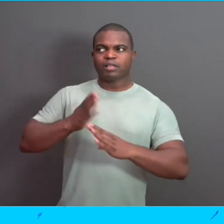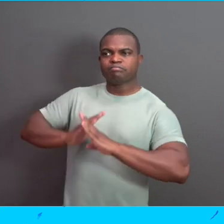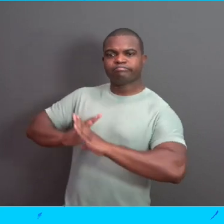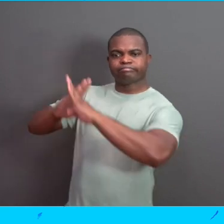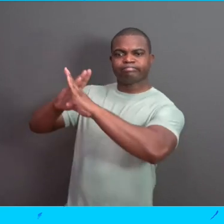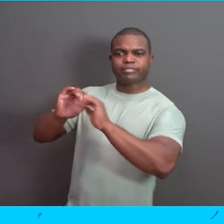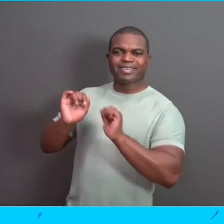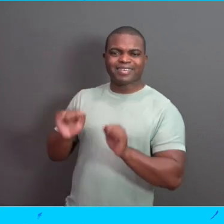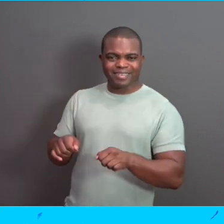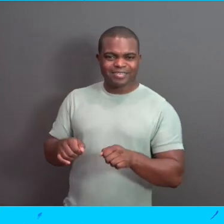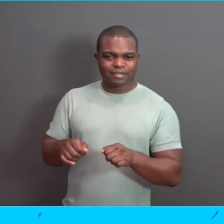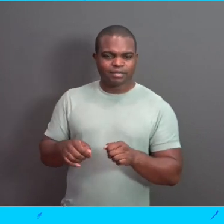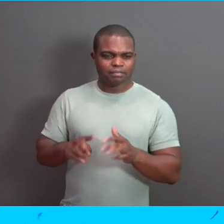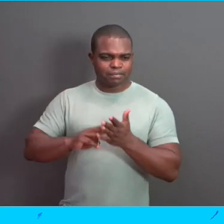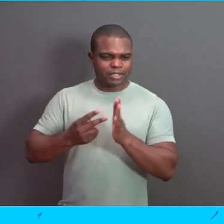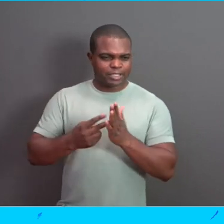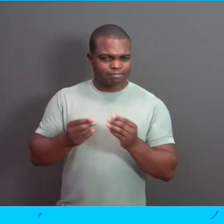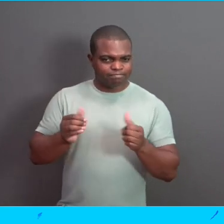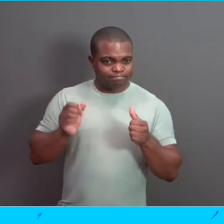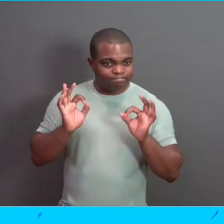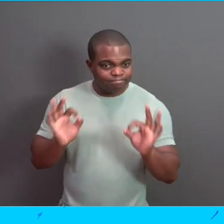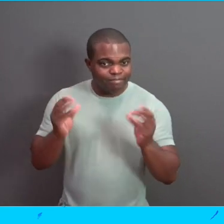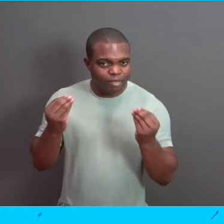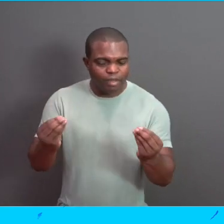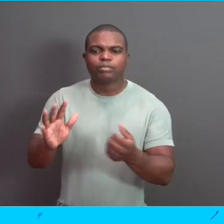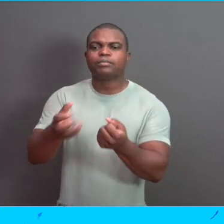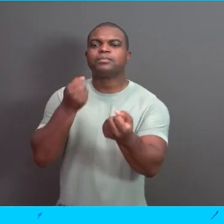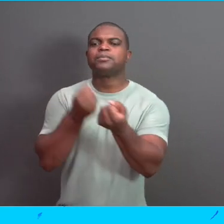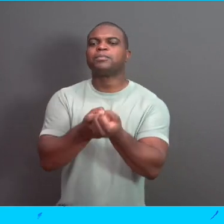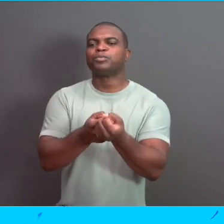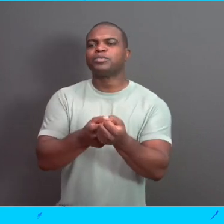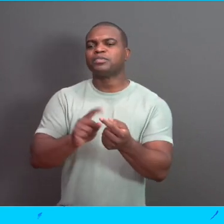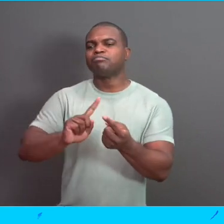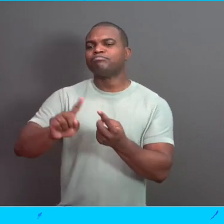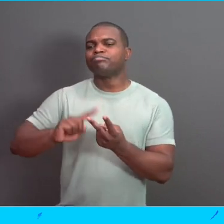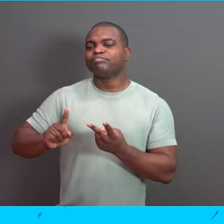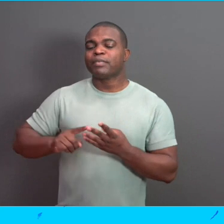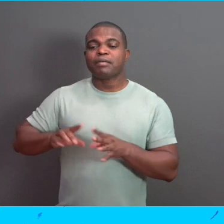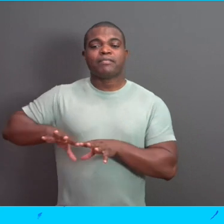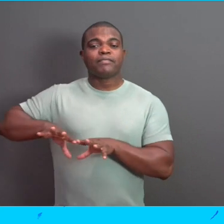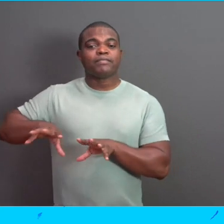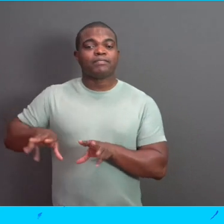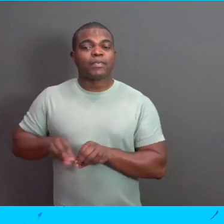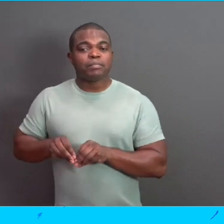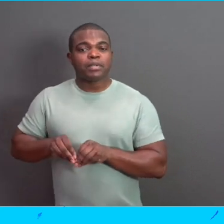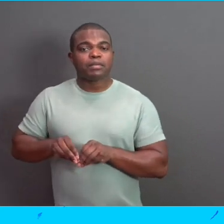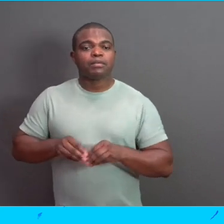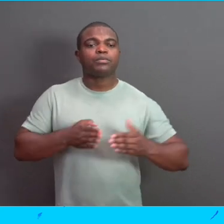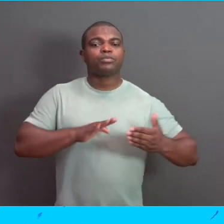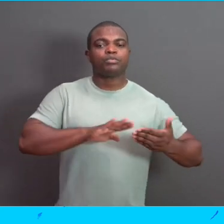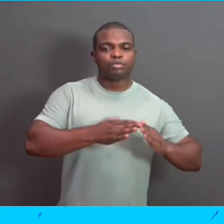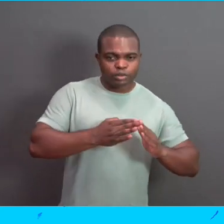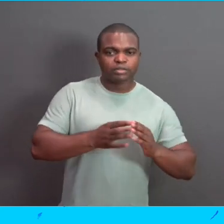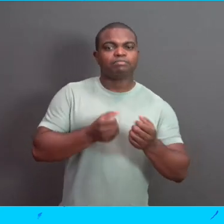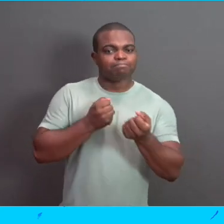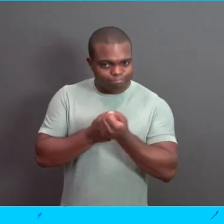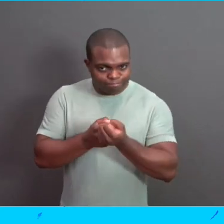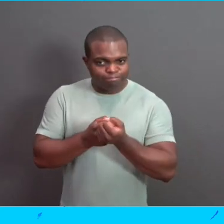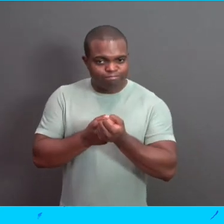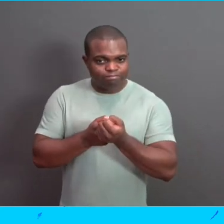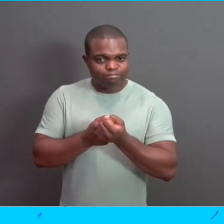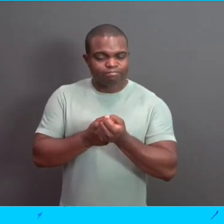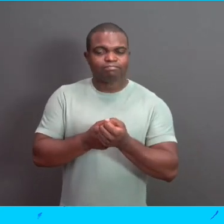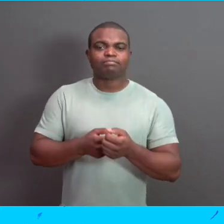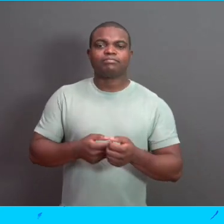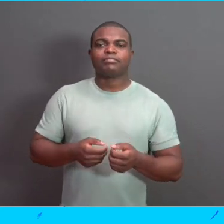famille, qui ça peut être difficile d'avoir une conversation entre des générations différentes, entre les parents et